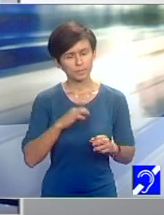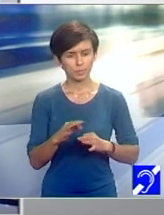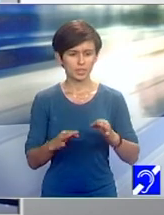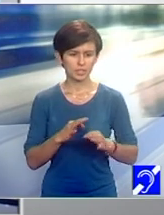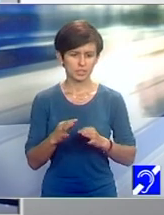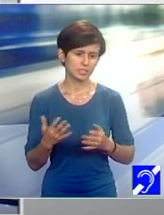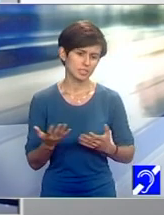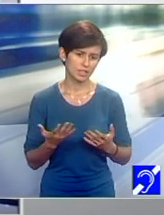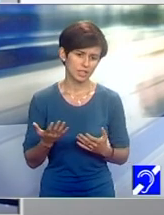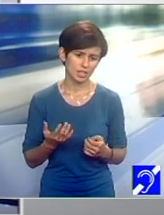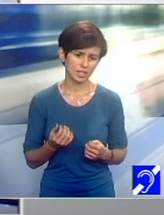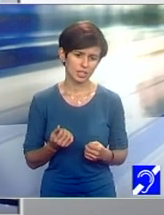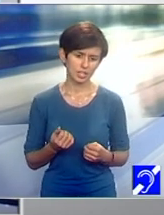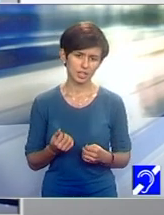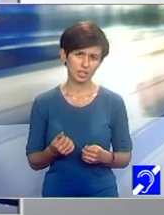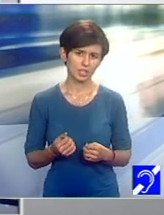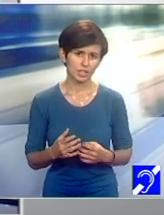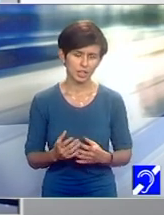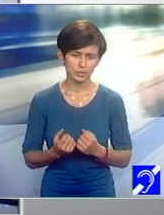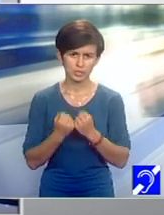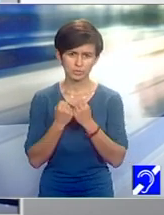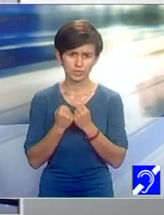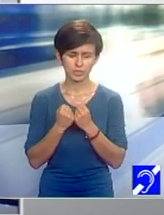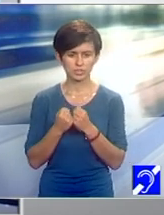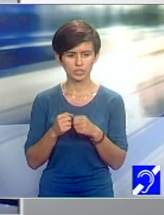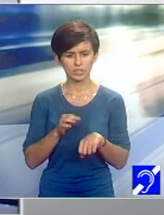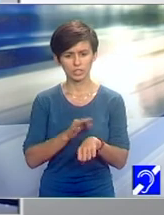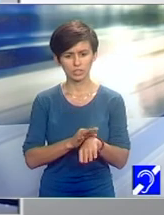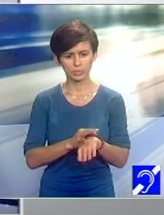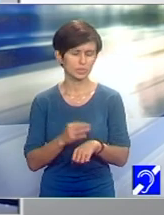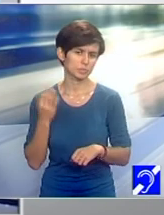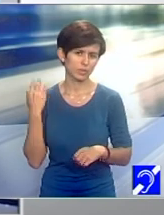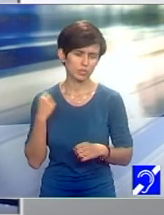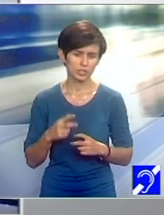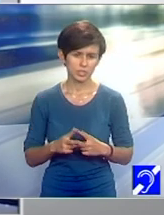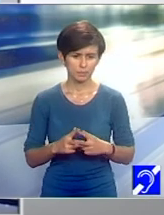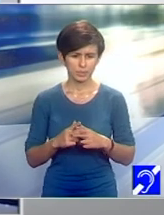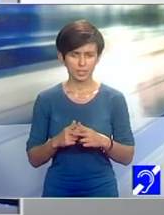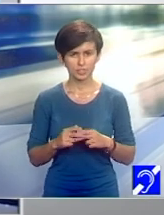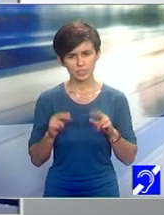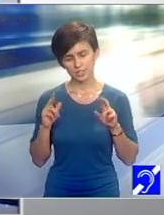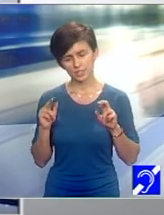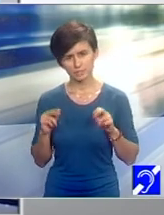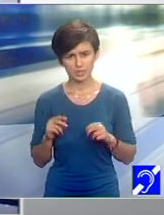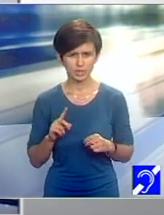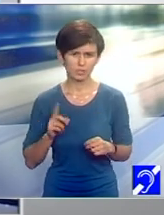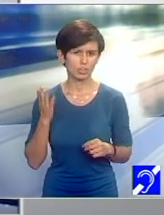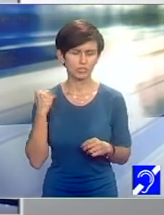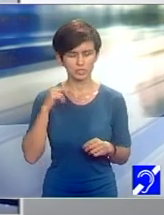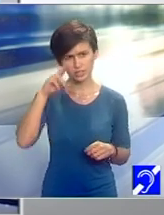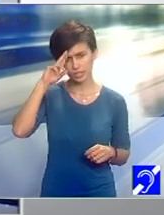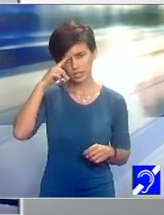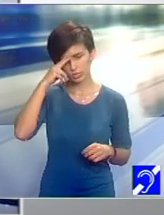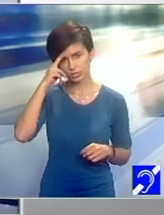care au supraviețuit în timpul comunismului erau ajutate, în ghilimele ajutate, deci de fapt nu era recunoscut